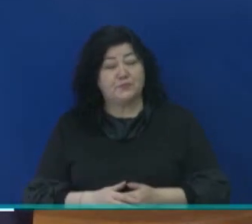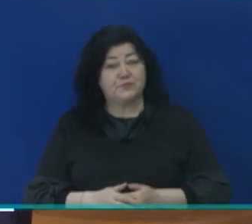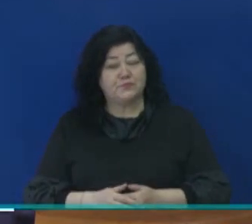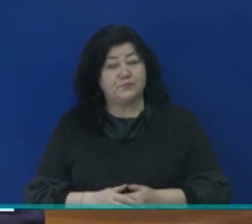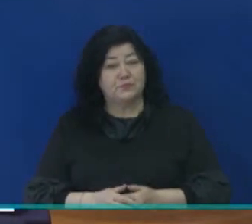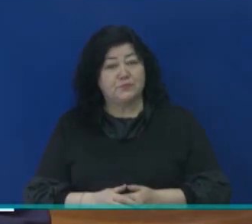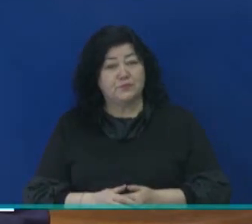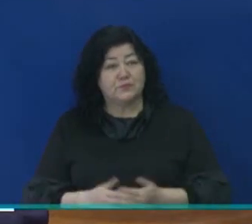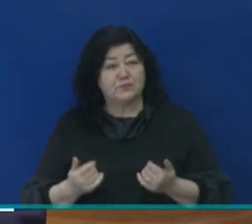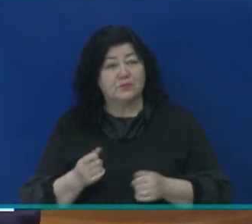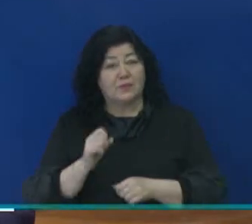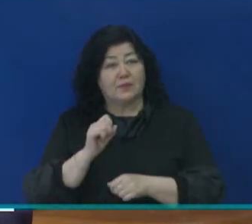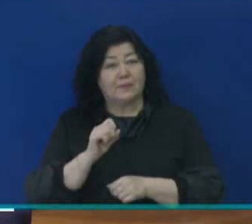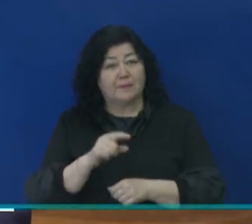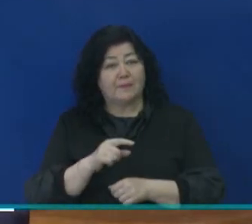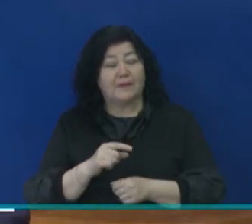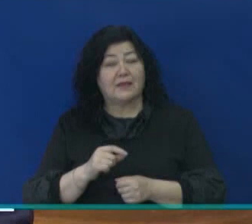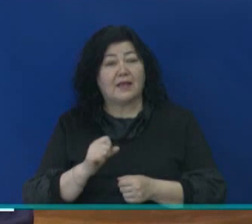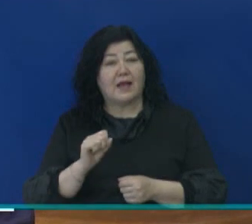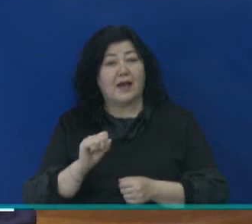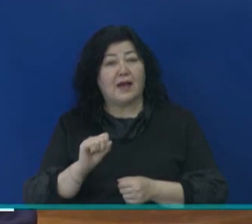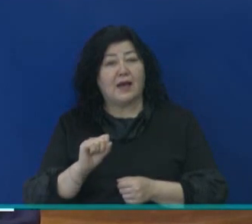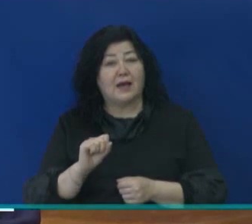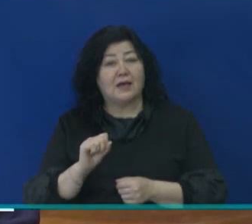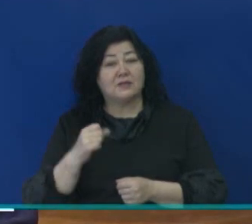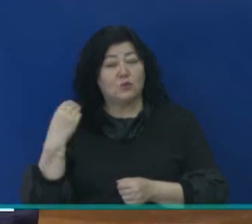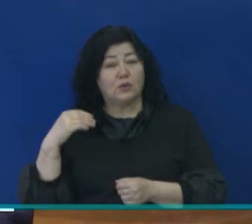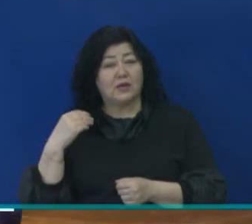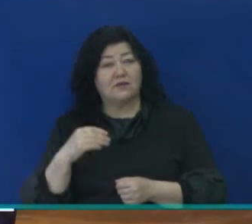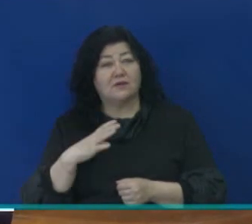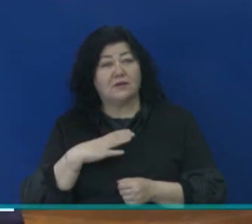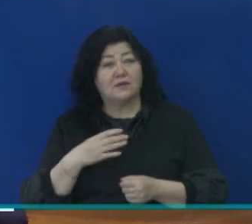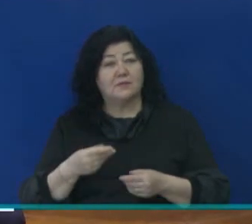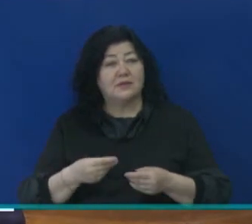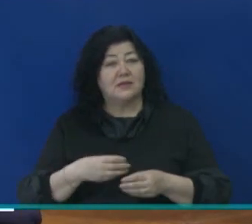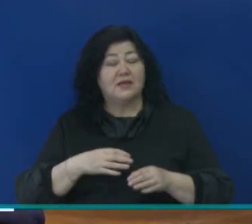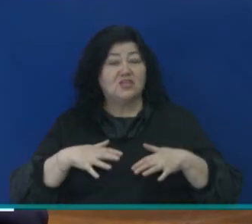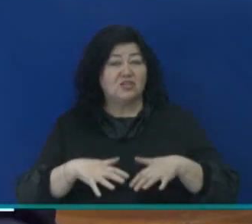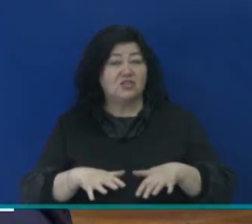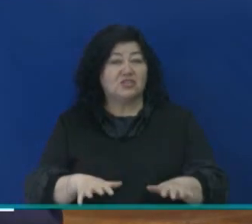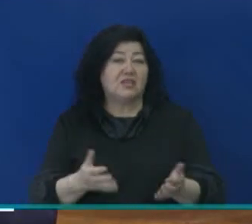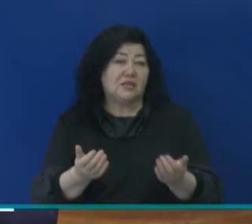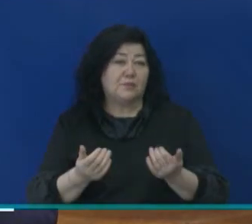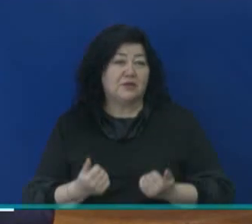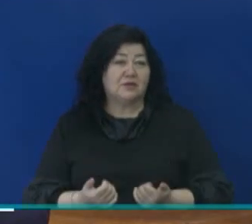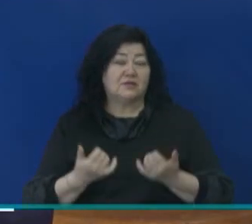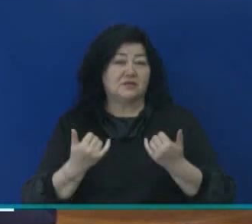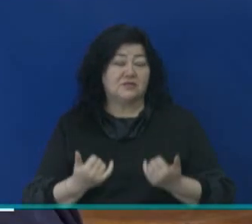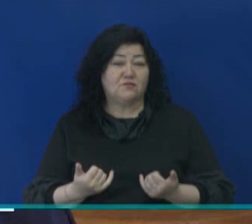Тоқаевтың Абай облысын құру туралы шешім қабылданғанына бір жыл толады. Осы уақыт